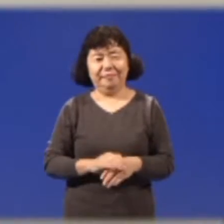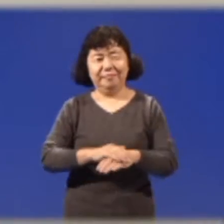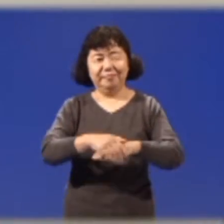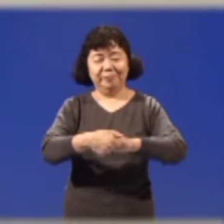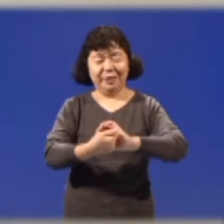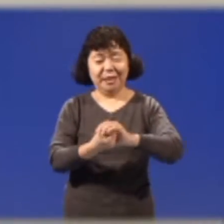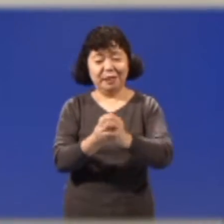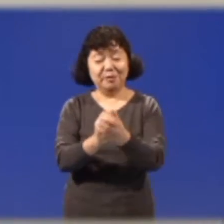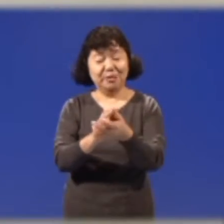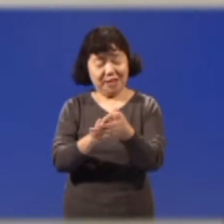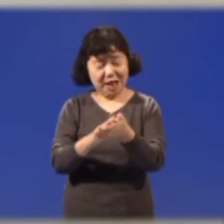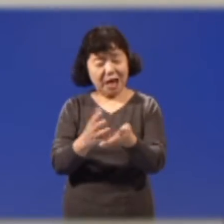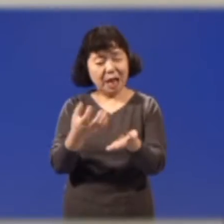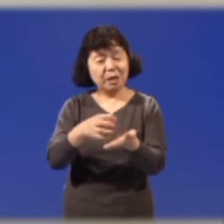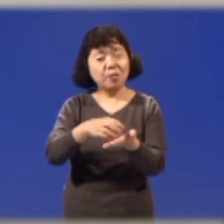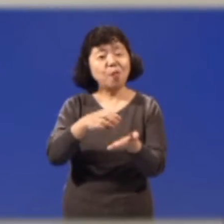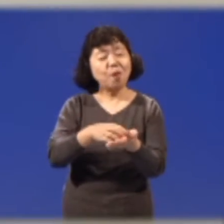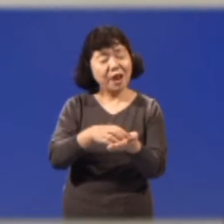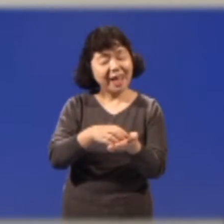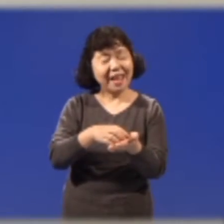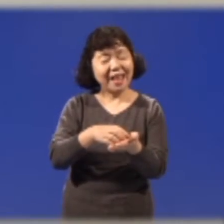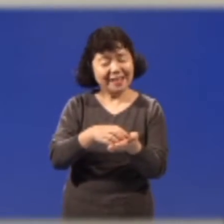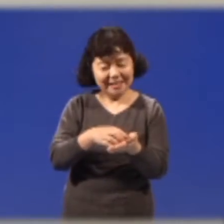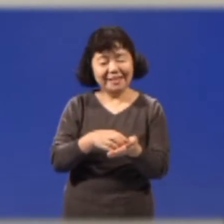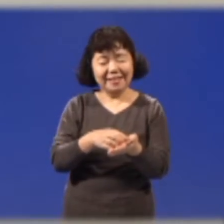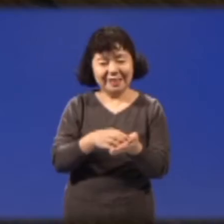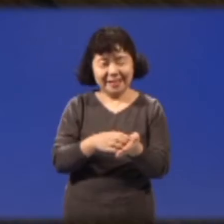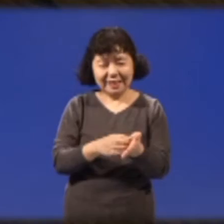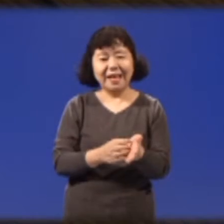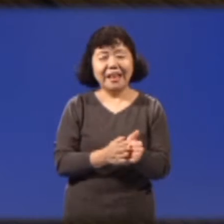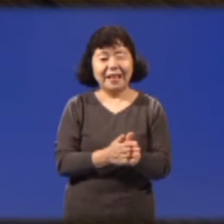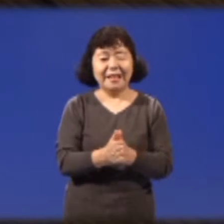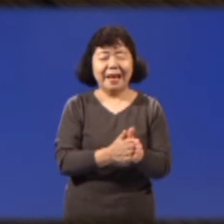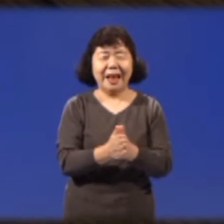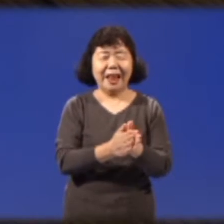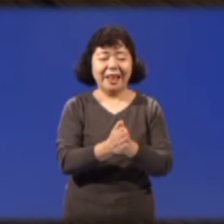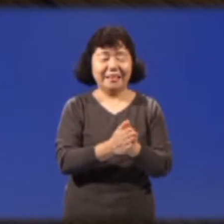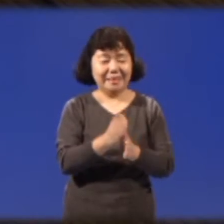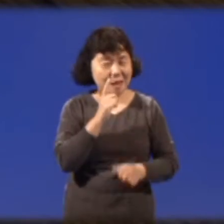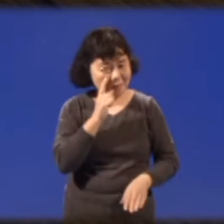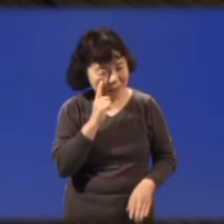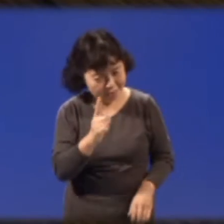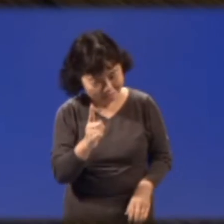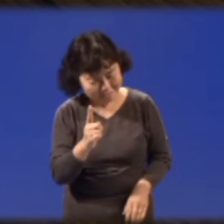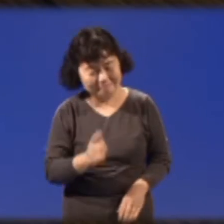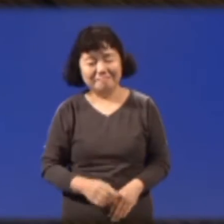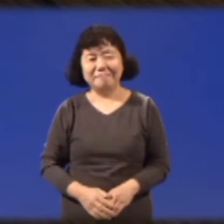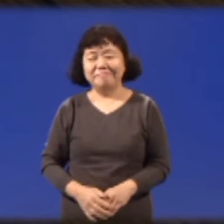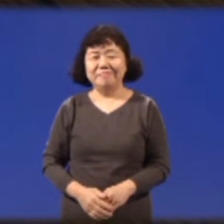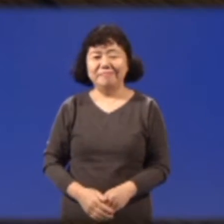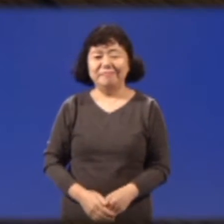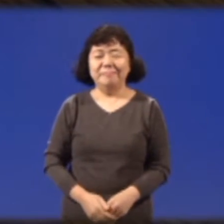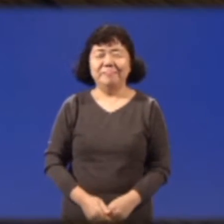これを手についた汚れや雑菌に見立てて手を洗ってみましょう。